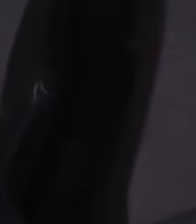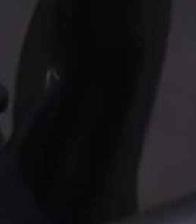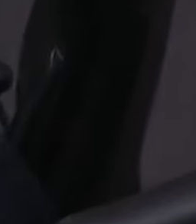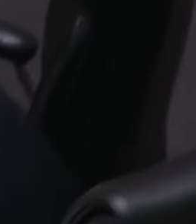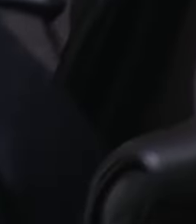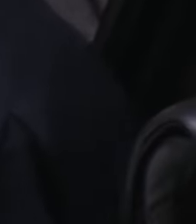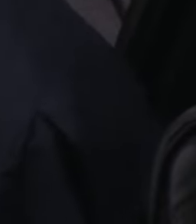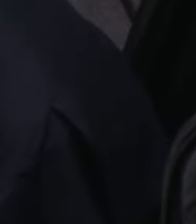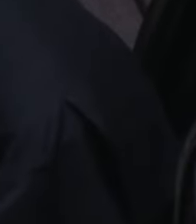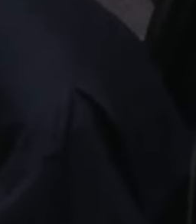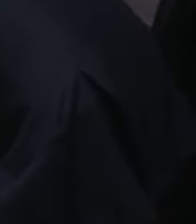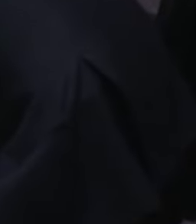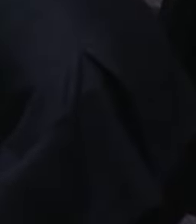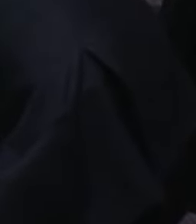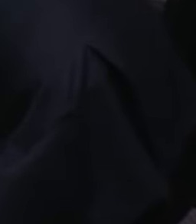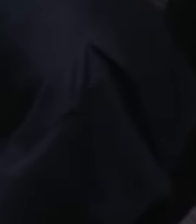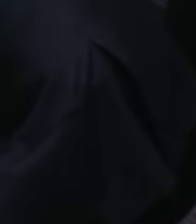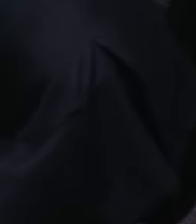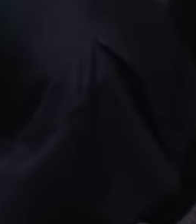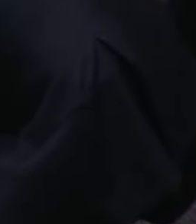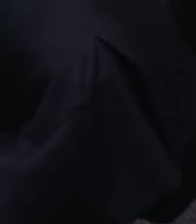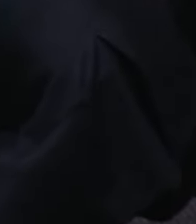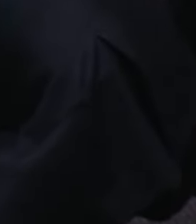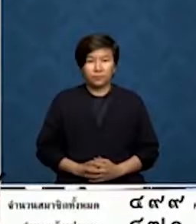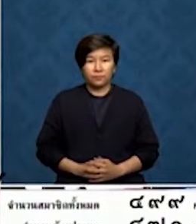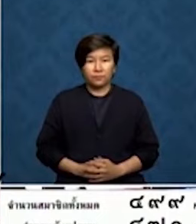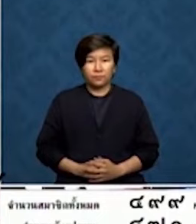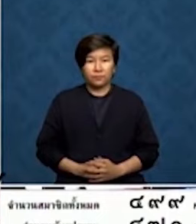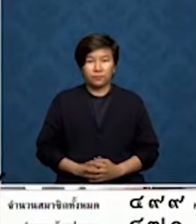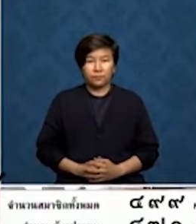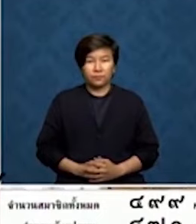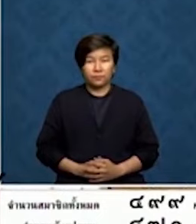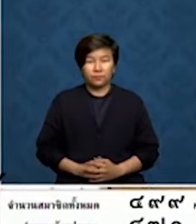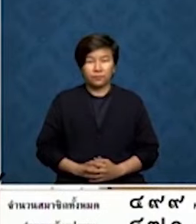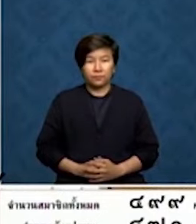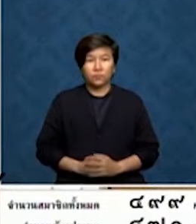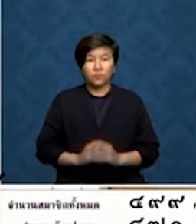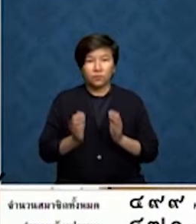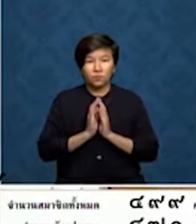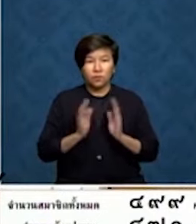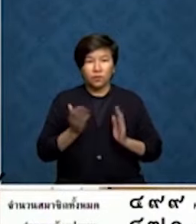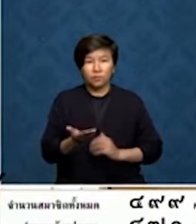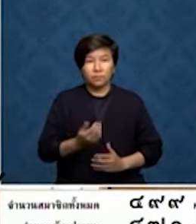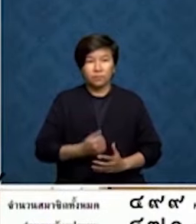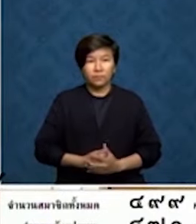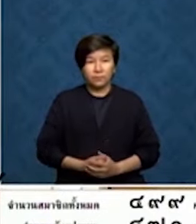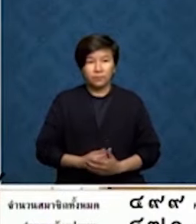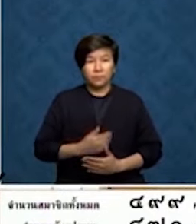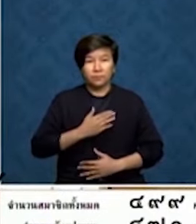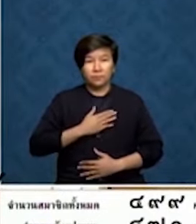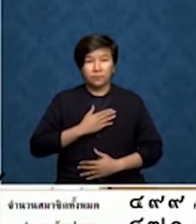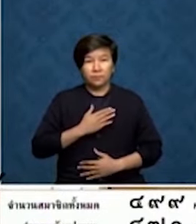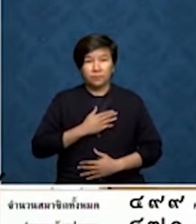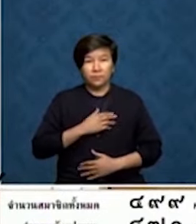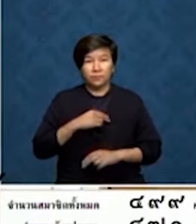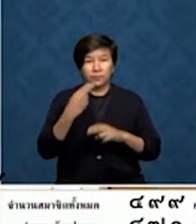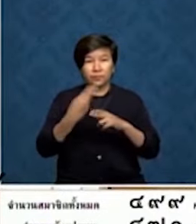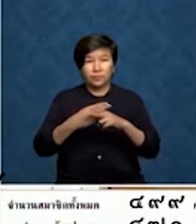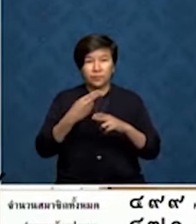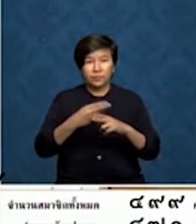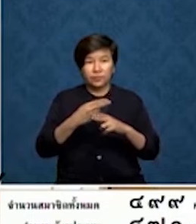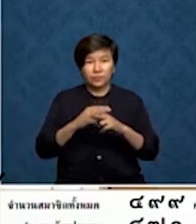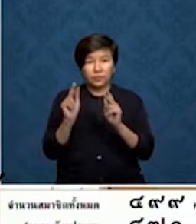ออกได ้ครับ 1ก็คือการเสียชีวิต2เนี่ยตัวท่านเองต้องลาออกรัฐบาลหรือใครจะไปปลดท่านไม่ได้เลย